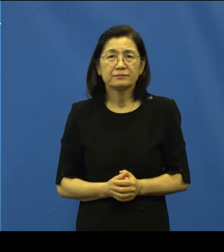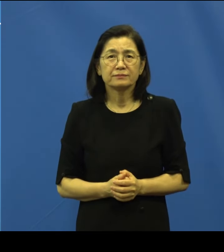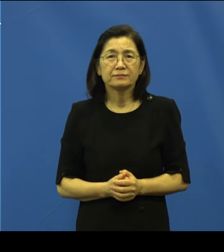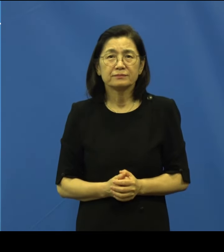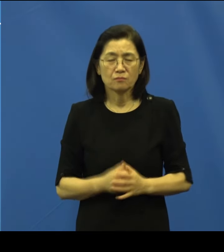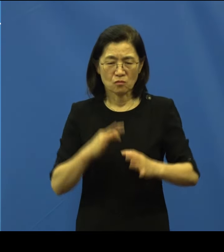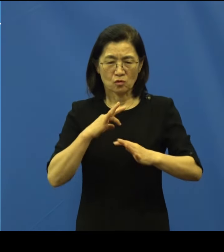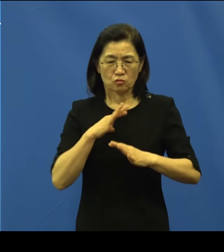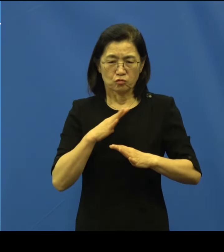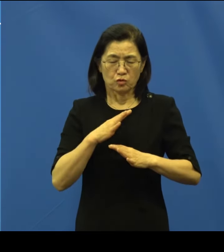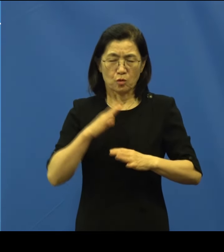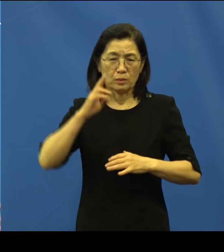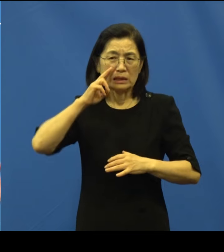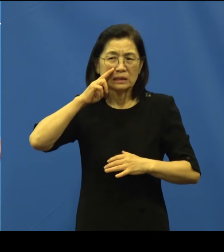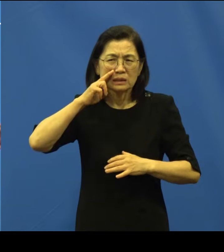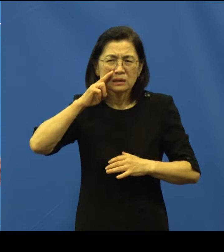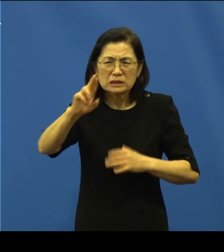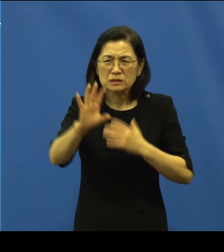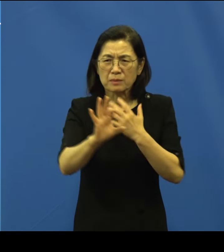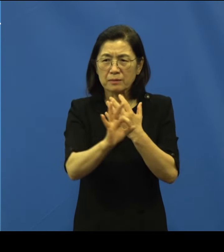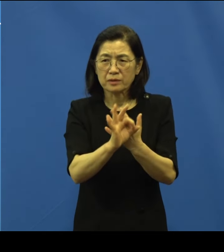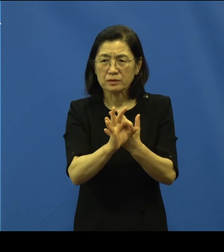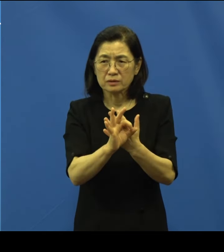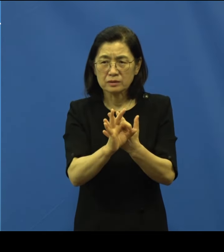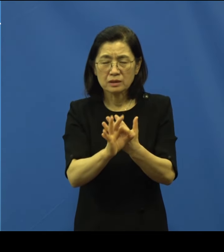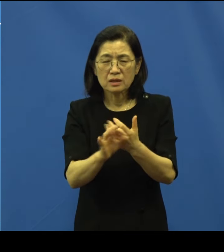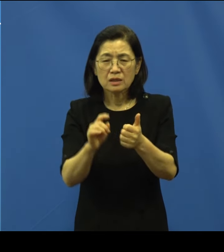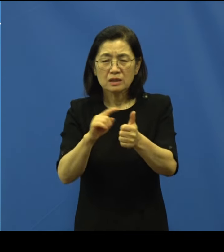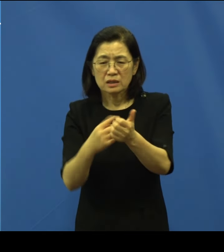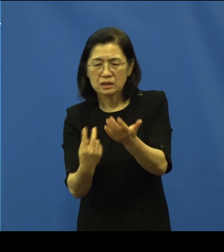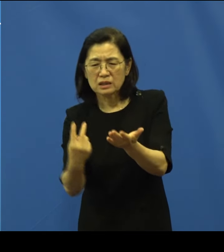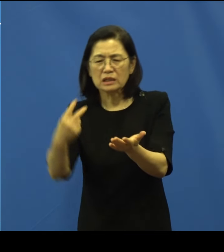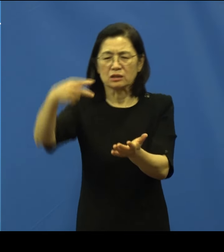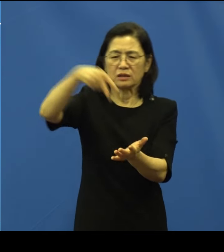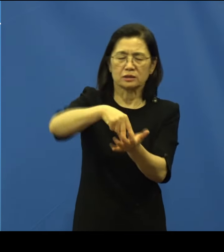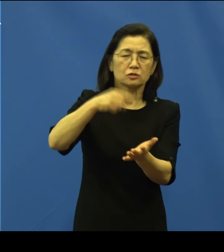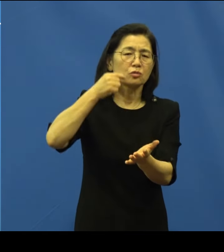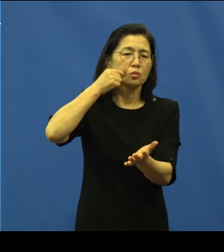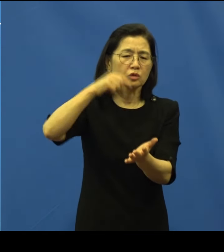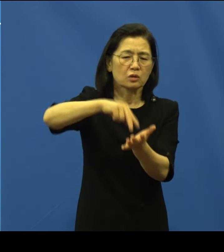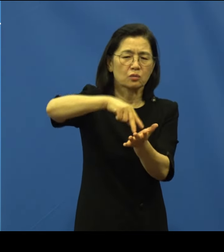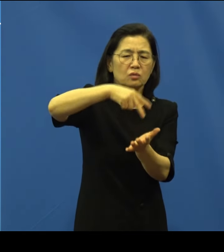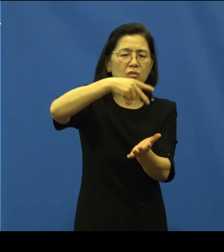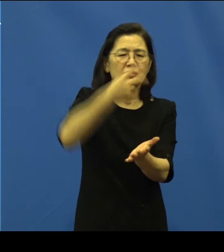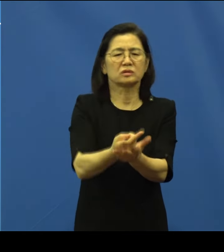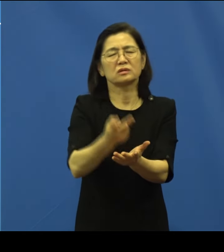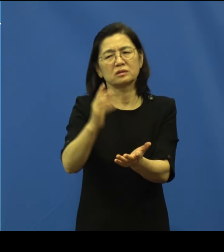두려움이 심해지면 일어나지도 못해요. 쓰러져 버려요.